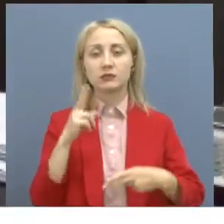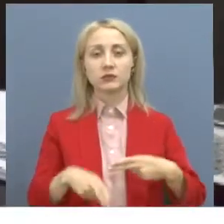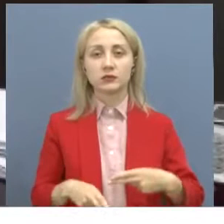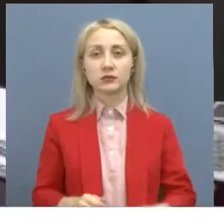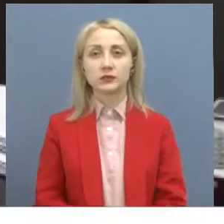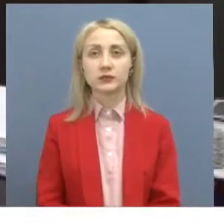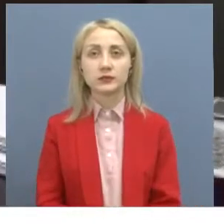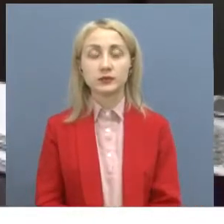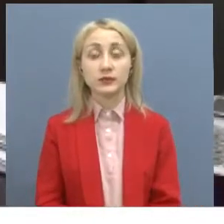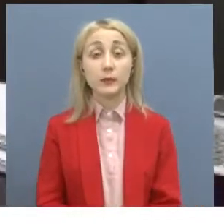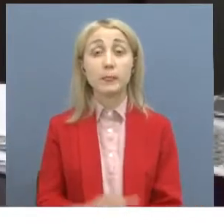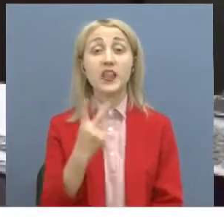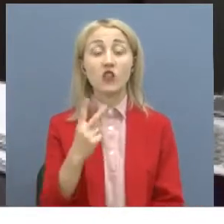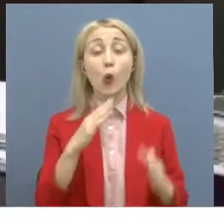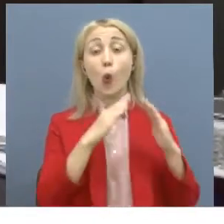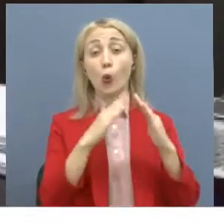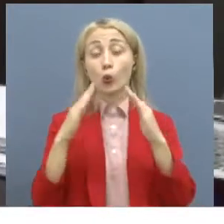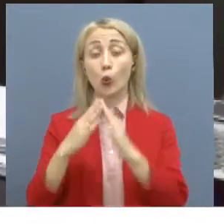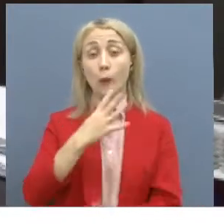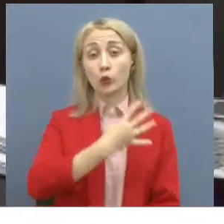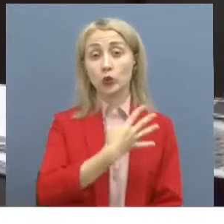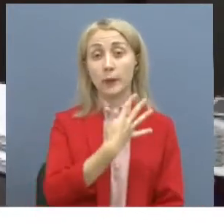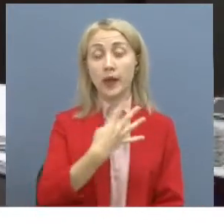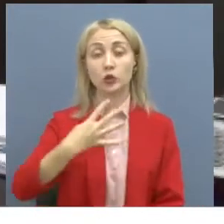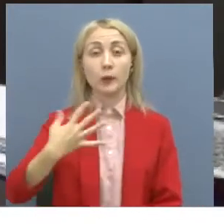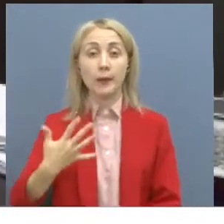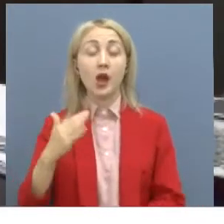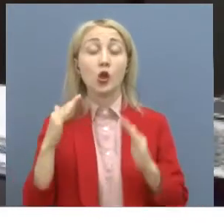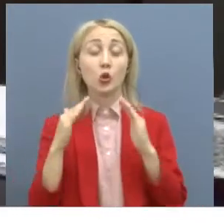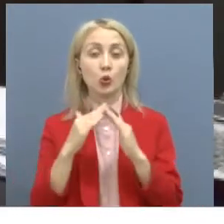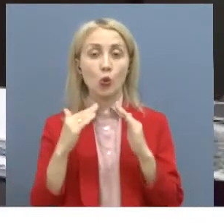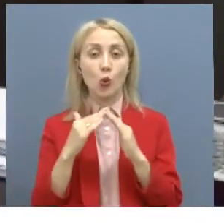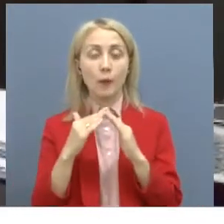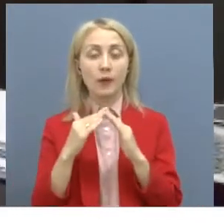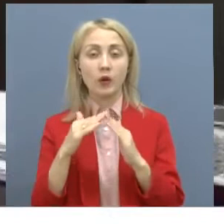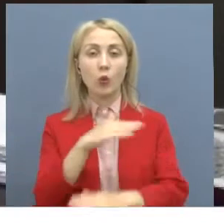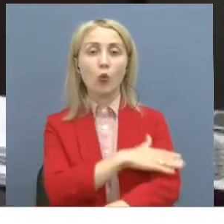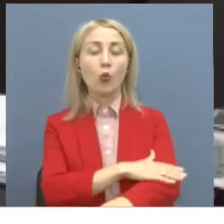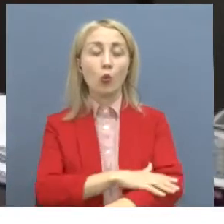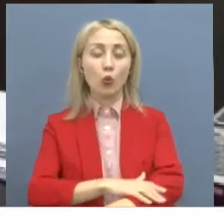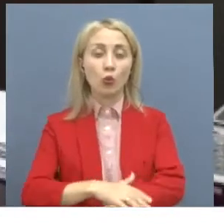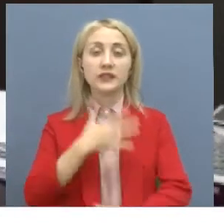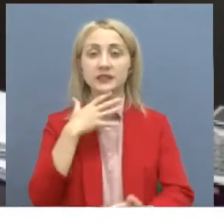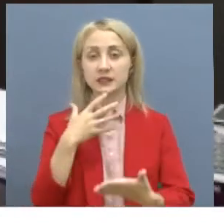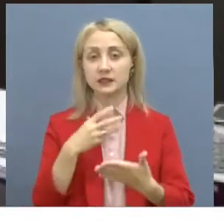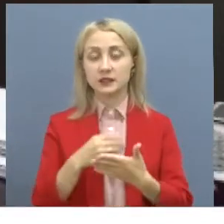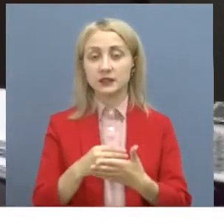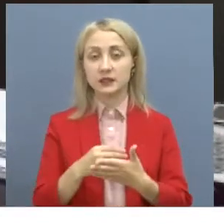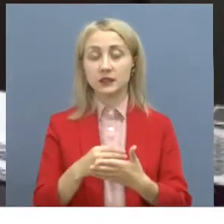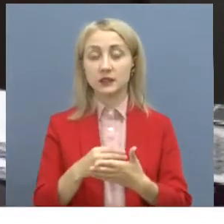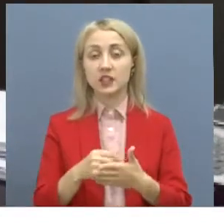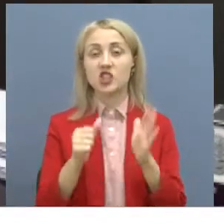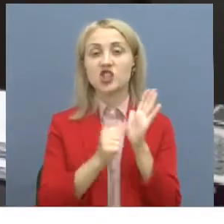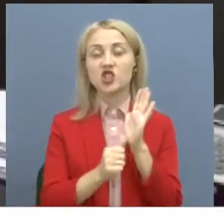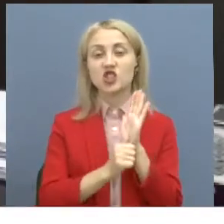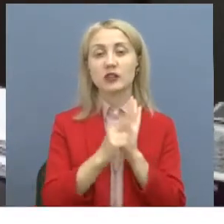Бөгенбай және Космодеменская көшелерінің бойындағы 45 және 60 пәтерлік 2 тұрғын үйдің құрылыс монтаж жұмыстары кесте бойынша жүріп